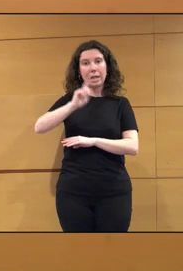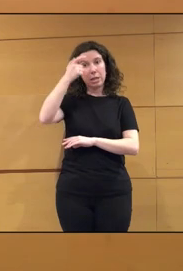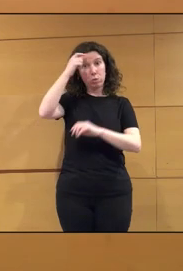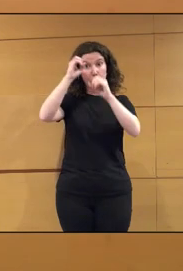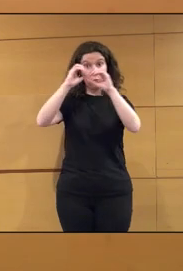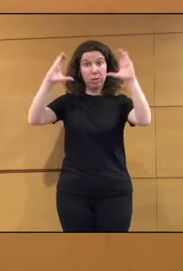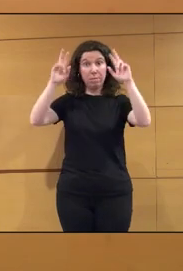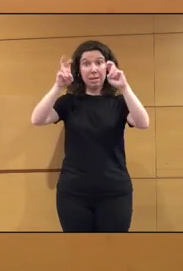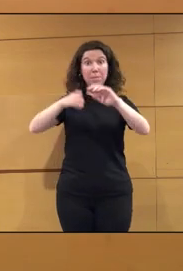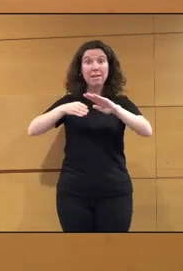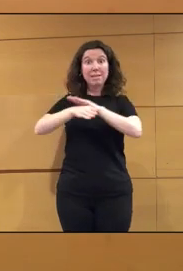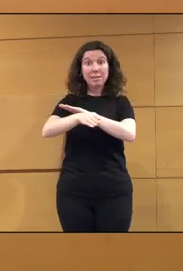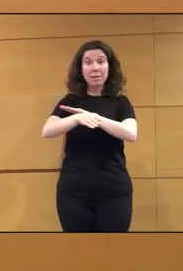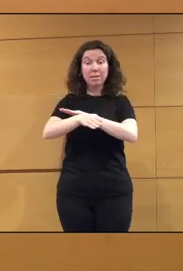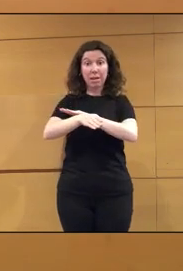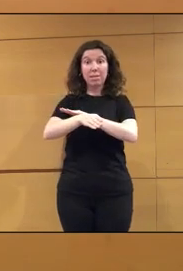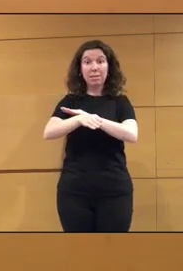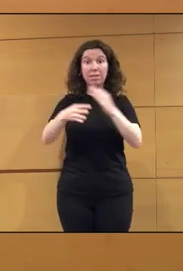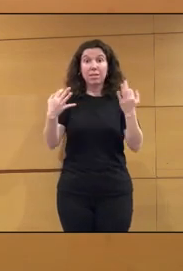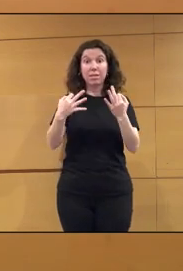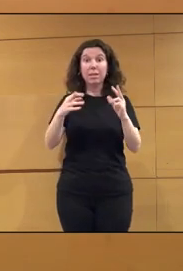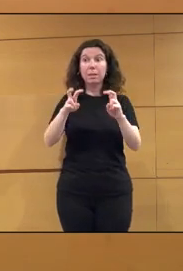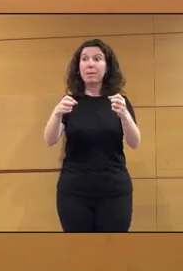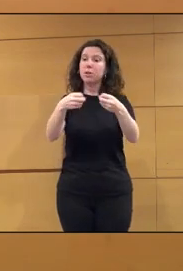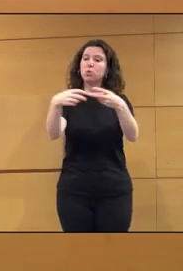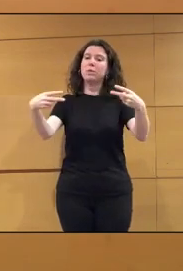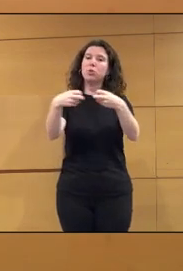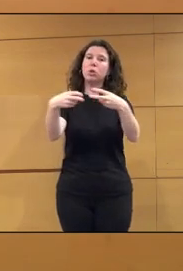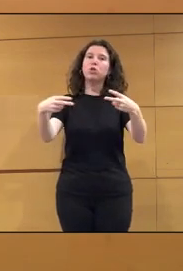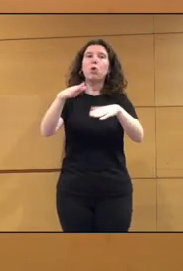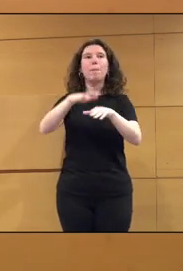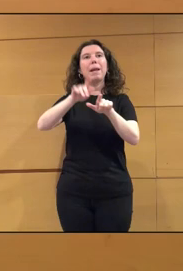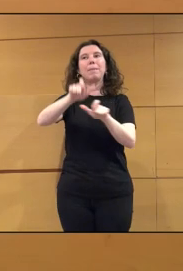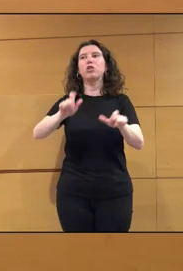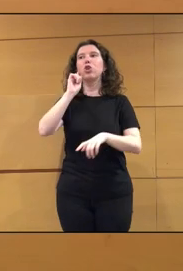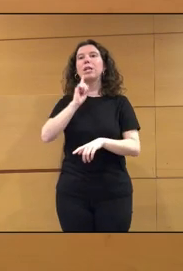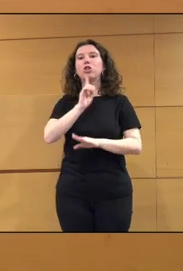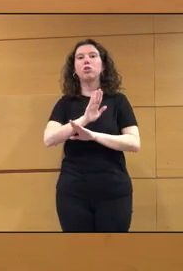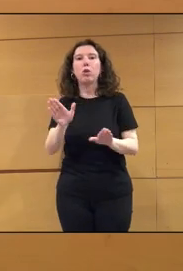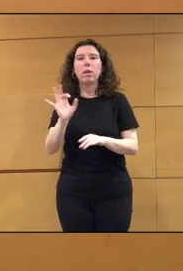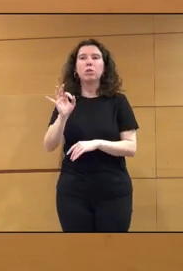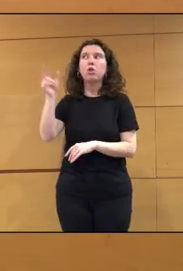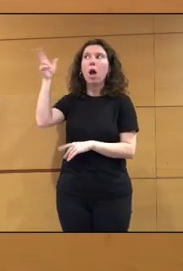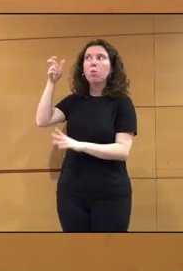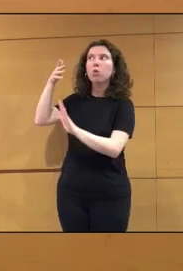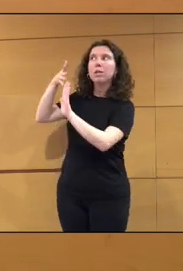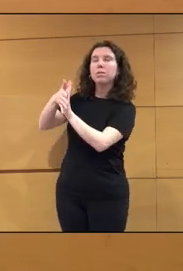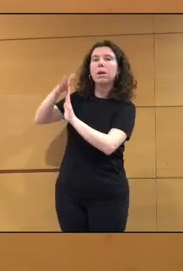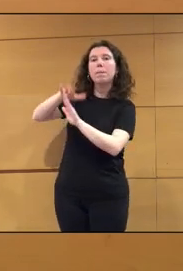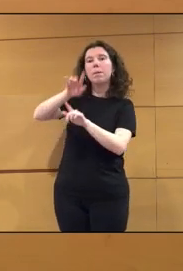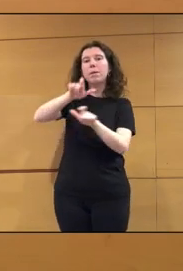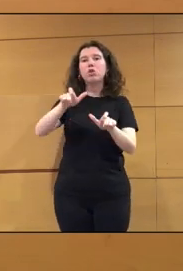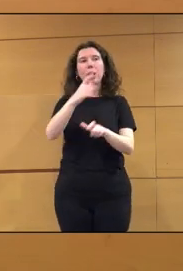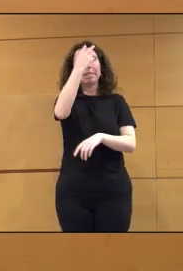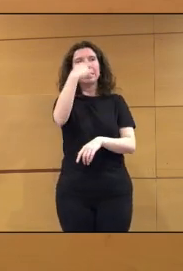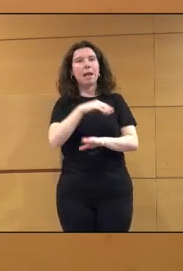que el servei, o sigui, no diguem la subtitulació és per les persones sordes o l'audiodescripció és per les persones cegues,